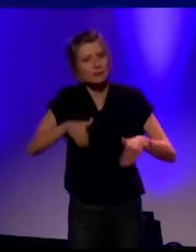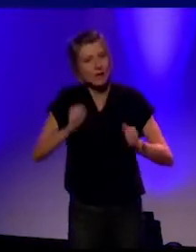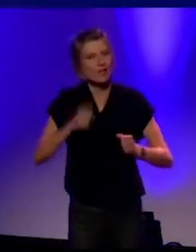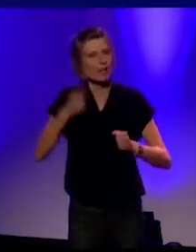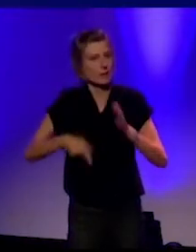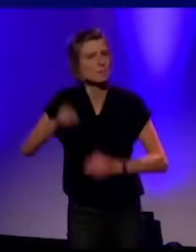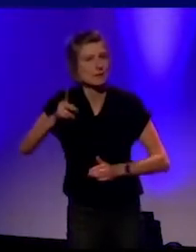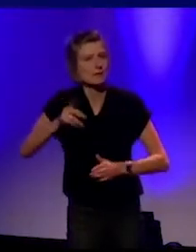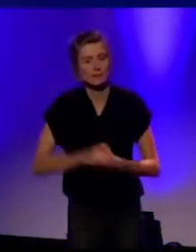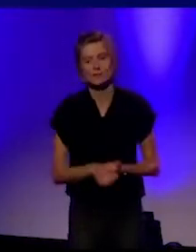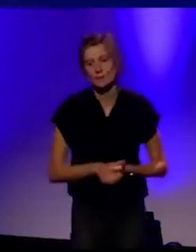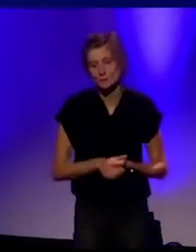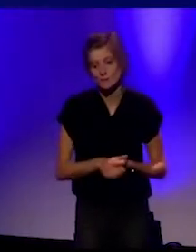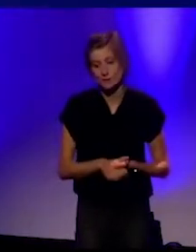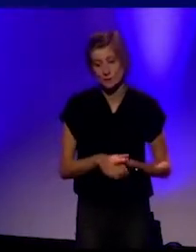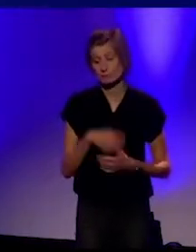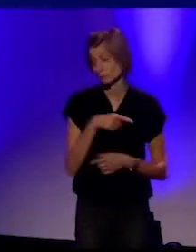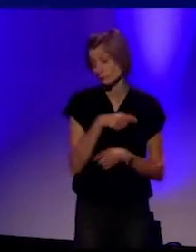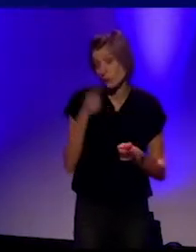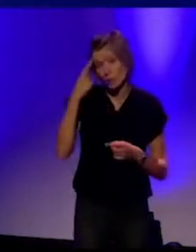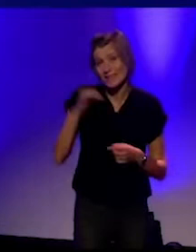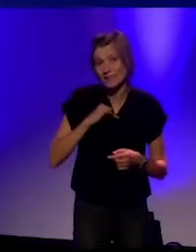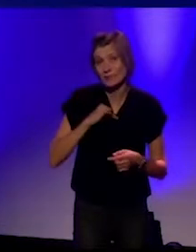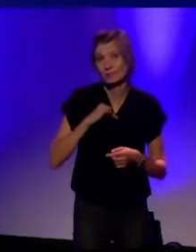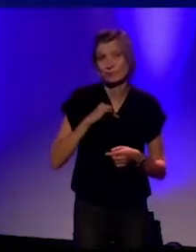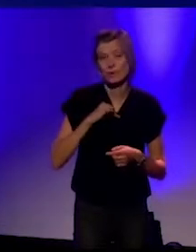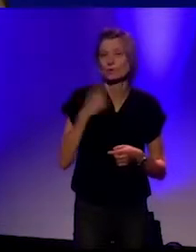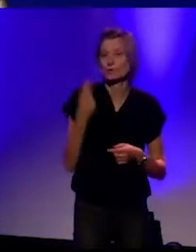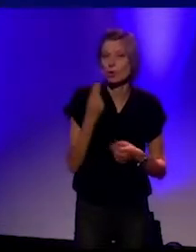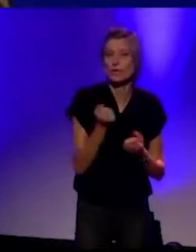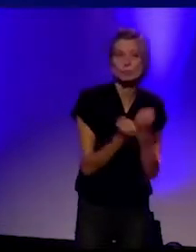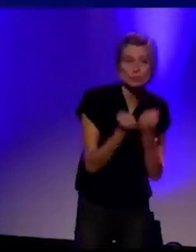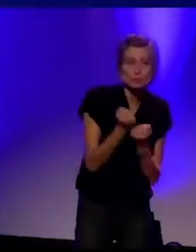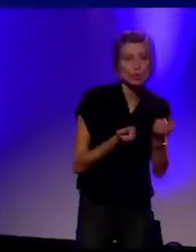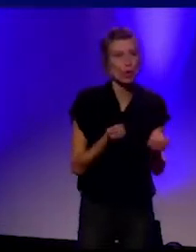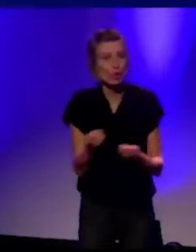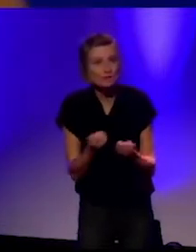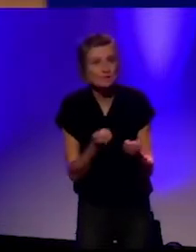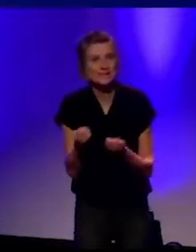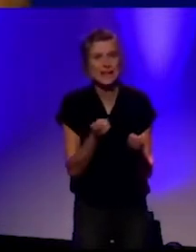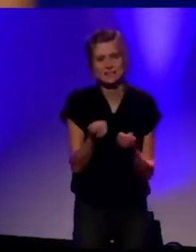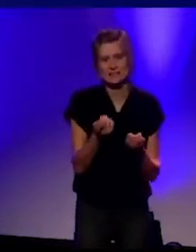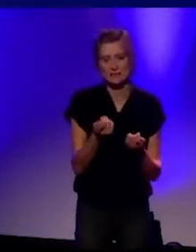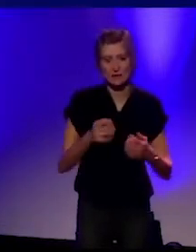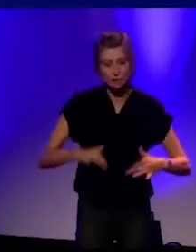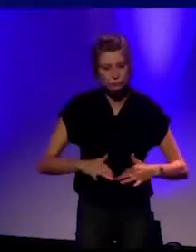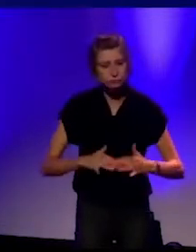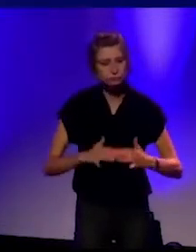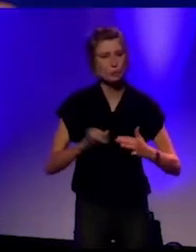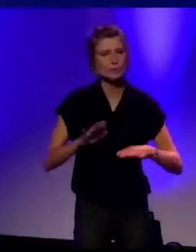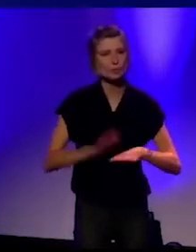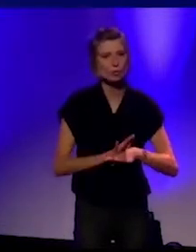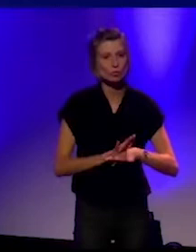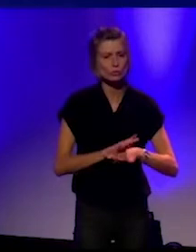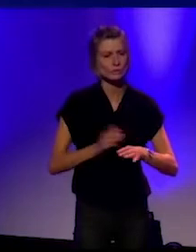een structuur nodig, hebben we een coördinatie nodig, hebben we een platform nodig, niet om nu van bovenuit op te leggen wat van onderuit altijd al gegroeid is.